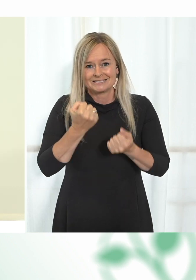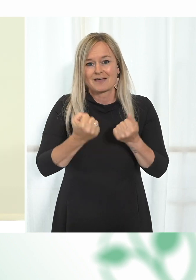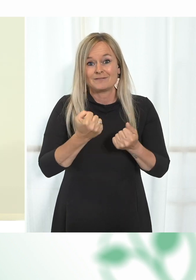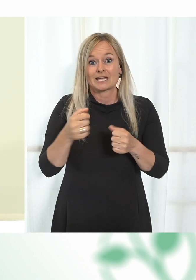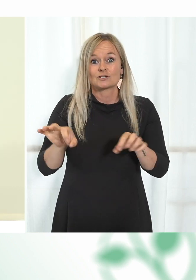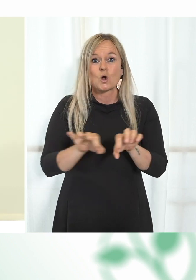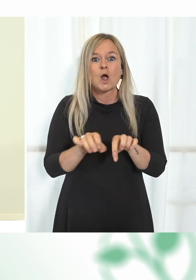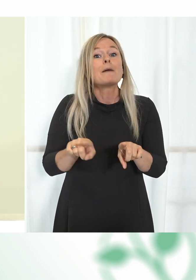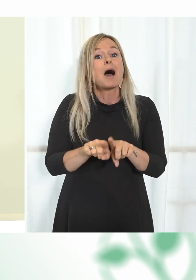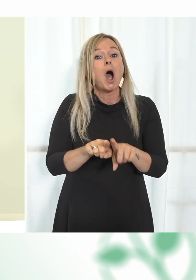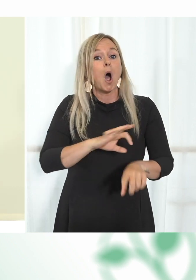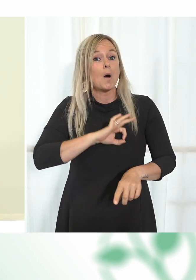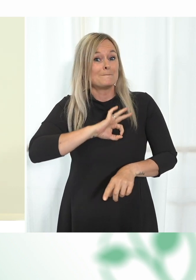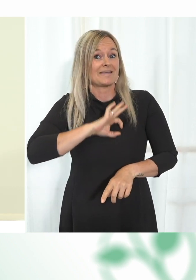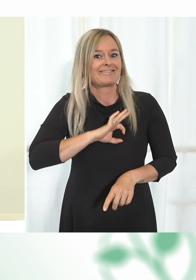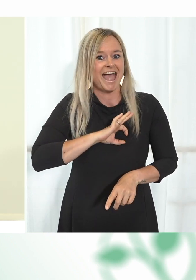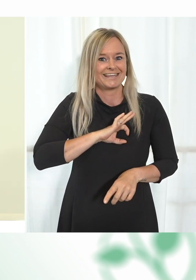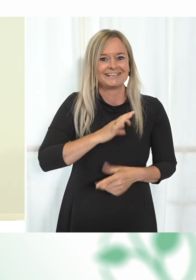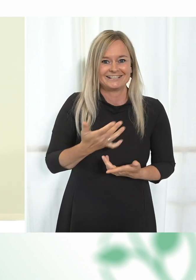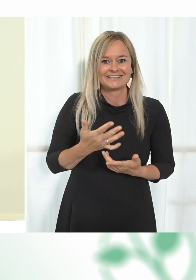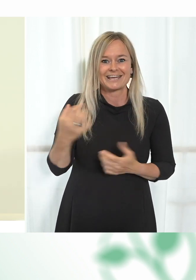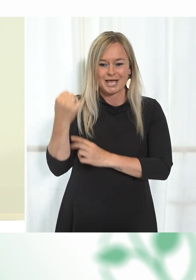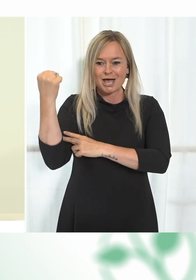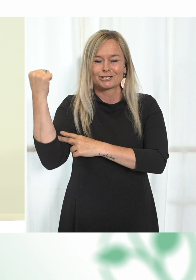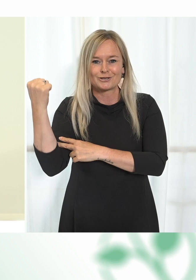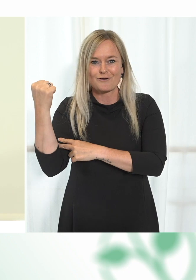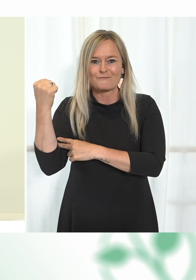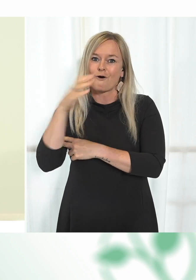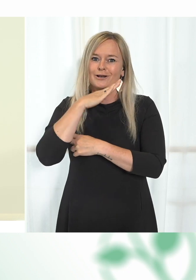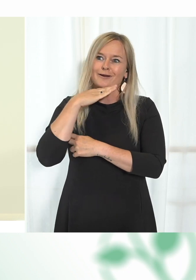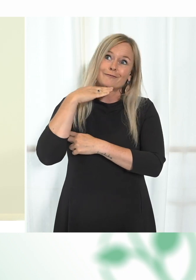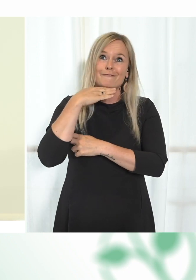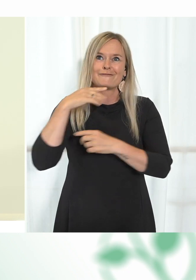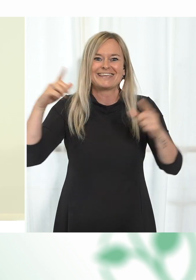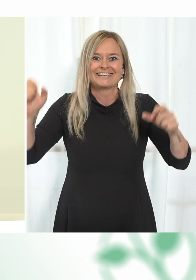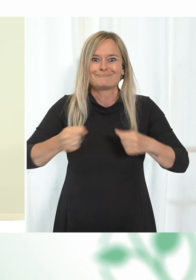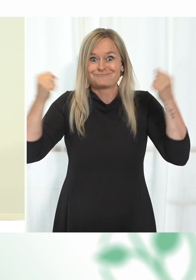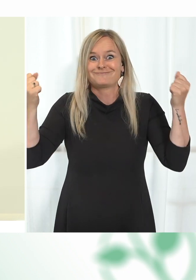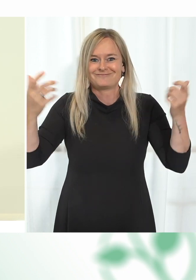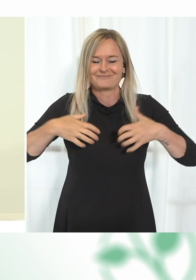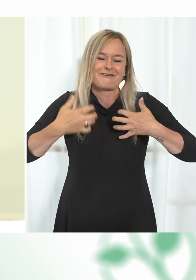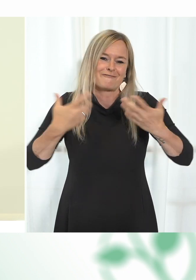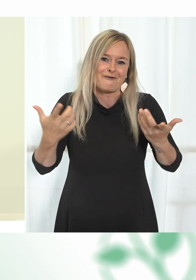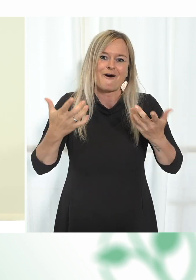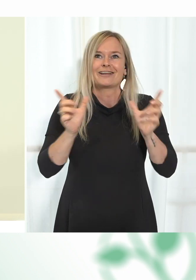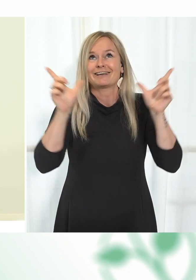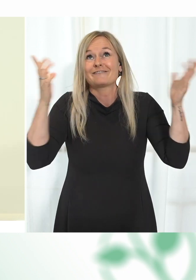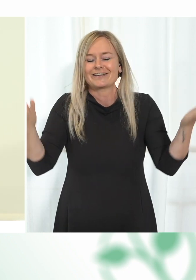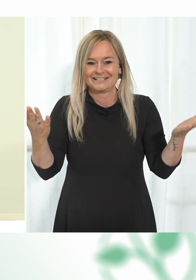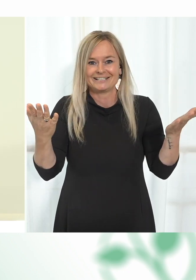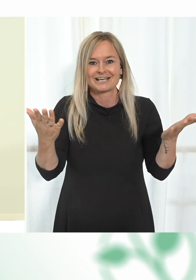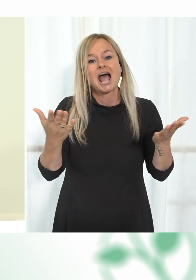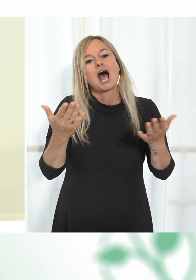habe, sind mir einige Jubelschreie herausgekommen, die haben meine Stimme mitgenommen, aber ich hoffe, dass ich Sie heute durch diesen Nachmittag